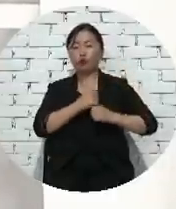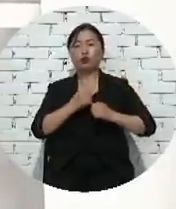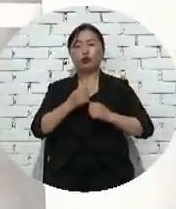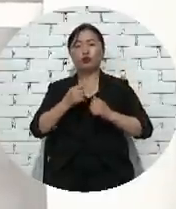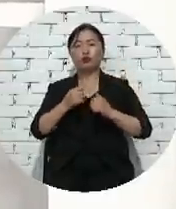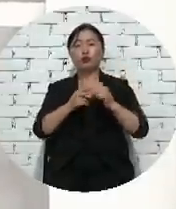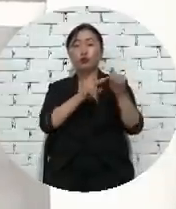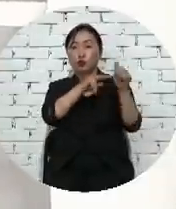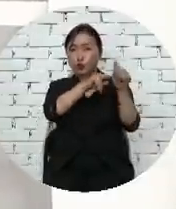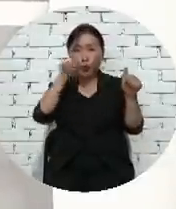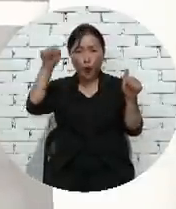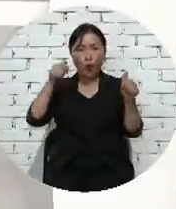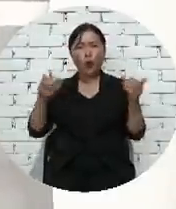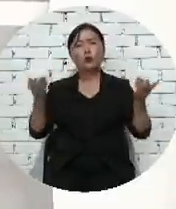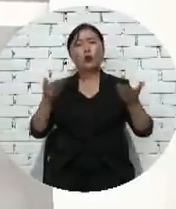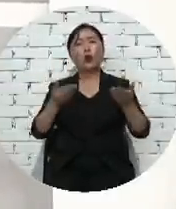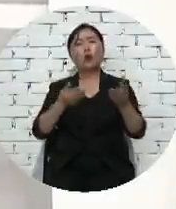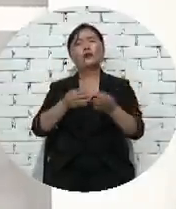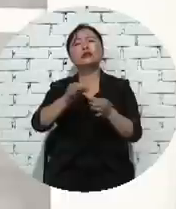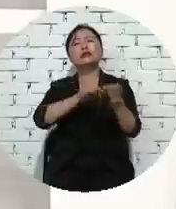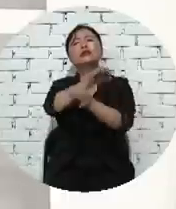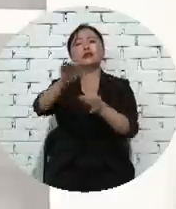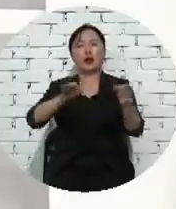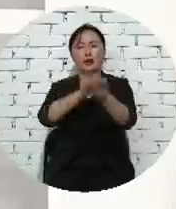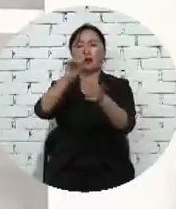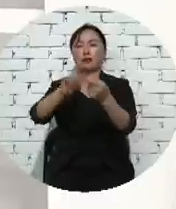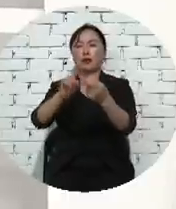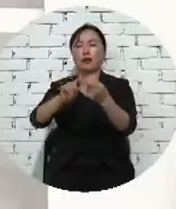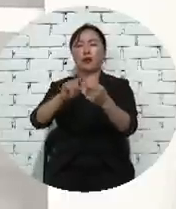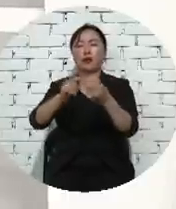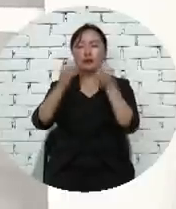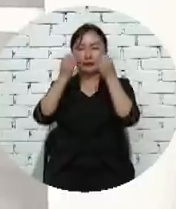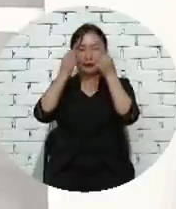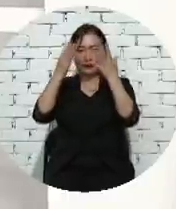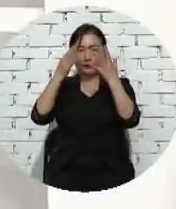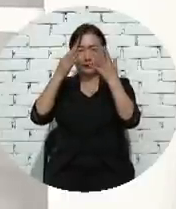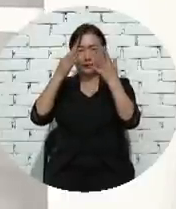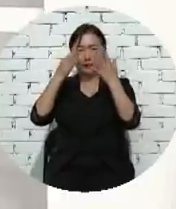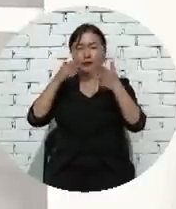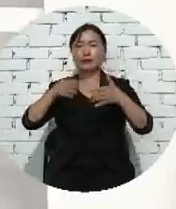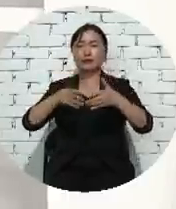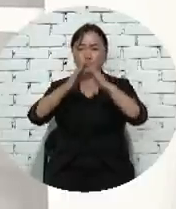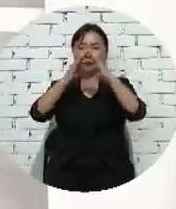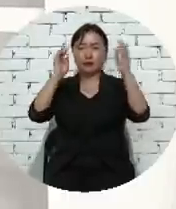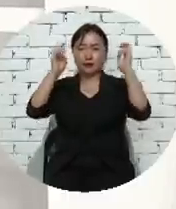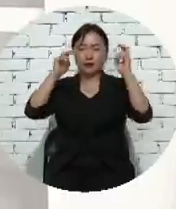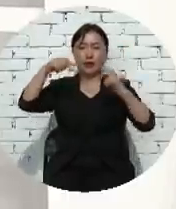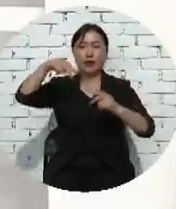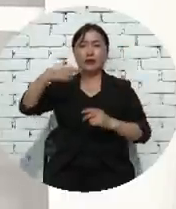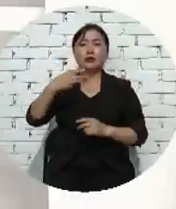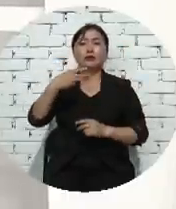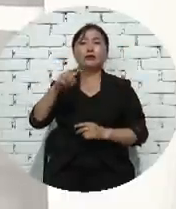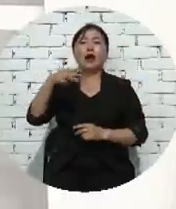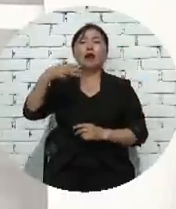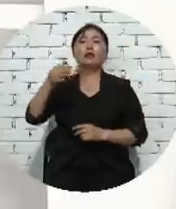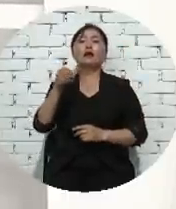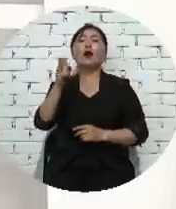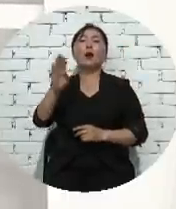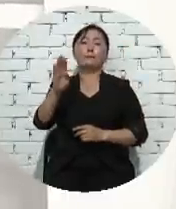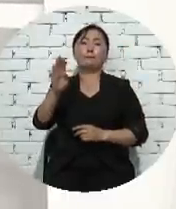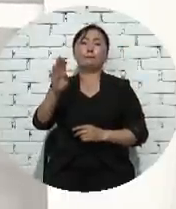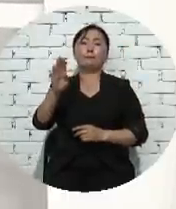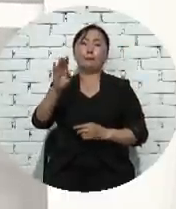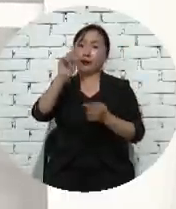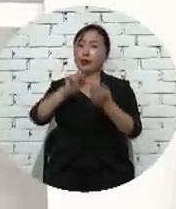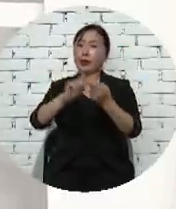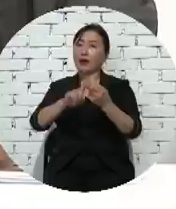얘기하고 네. 있거든요. 그런데 네. 사실상 그 스타트업 창업주의 말씀 네. 그 얘기를 네. 좀 전달하신 거 아닙니까? 그런데 문제는